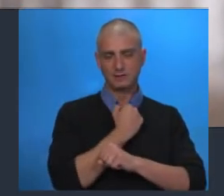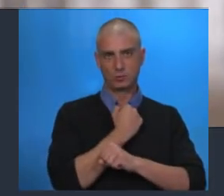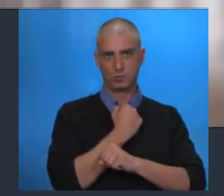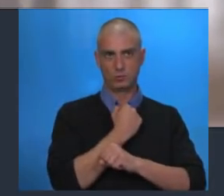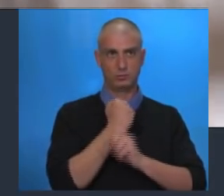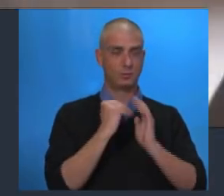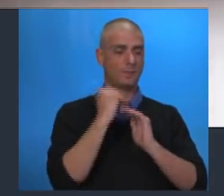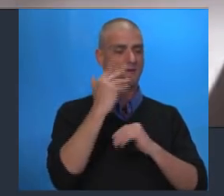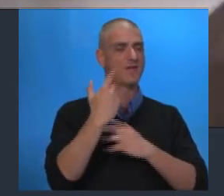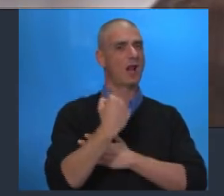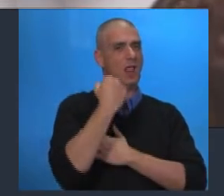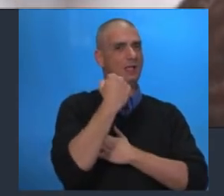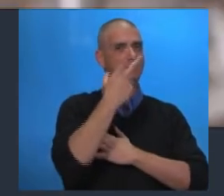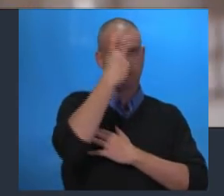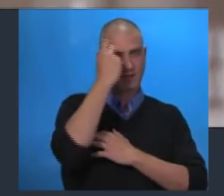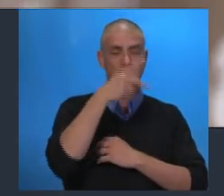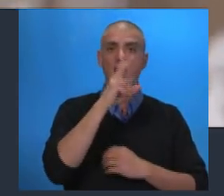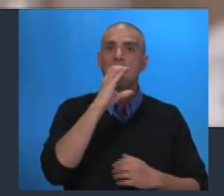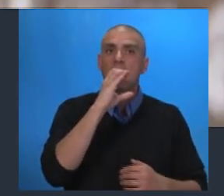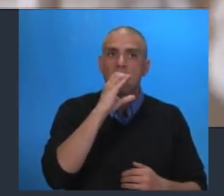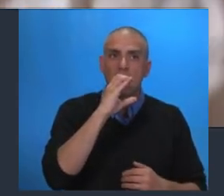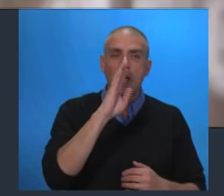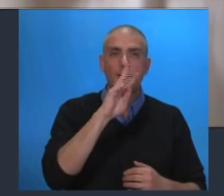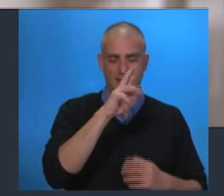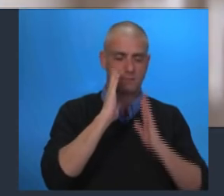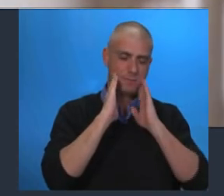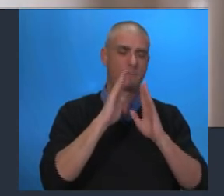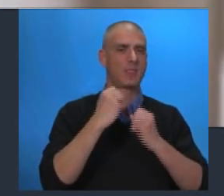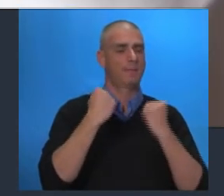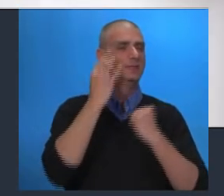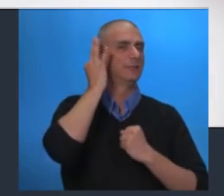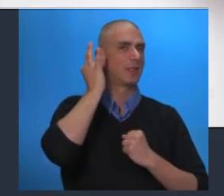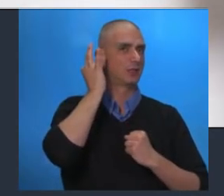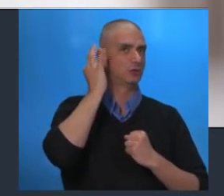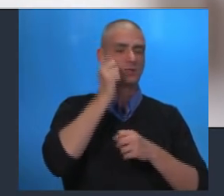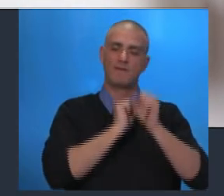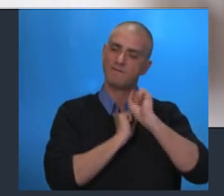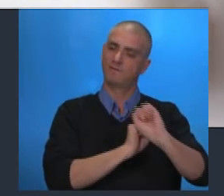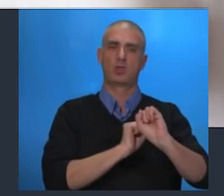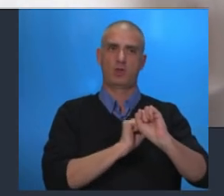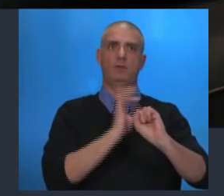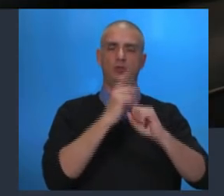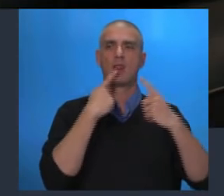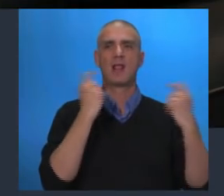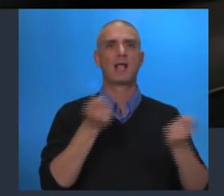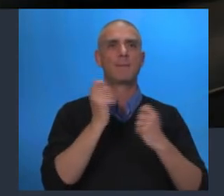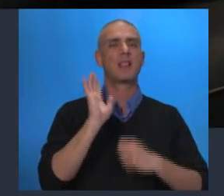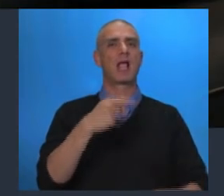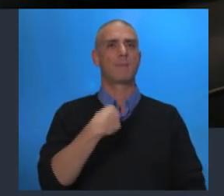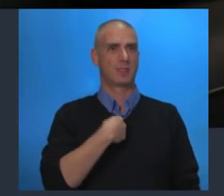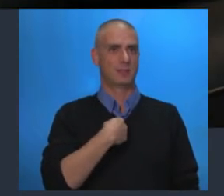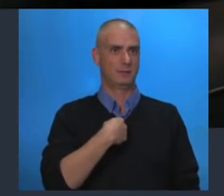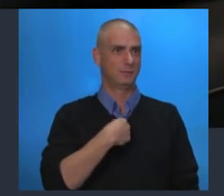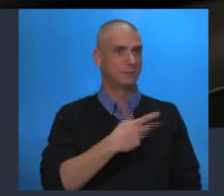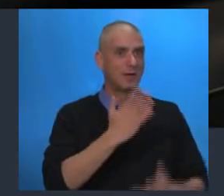מעבר לעצמה הערבית, קדרי היא גם מאמינה אדוקה בעצמה נשית ותומכת נלהבת של קמפיין מיטו. זה כבר היה צריך